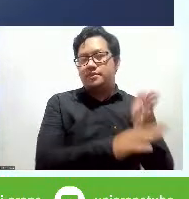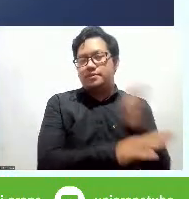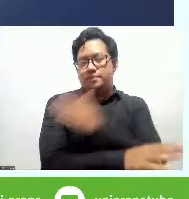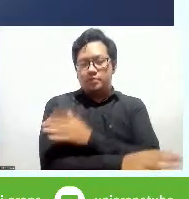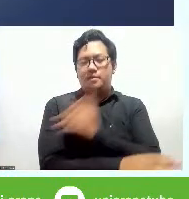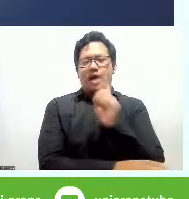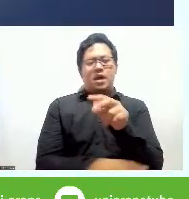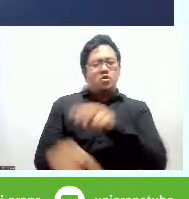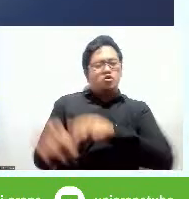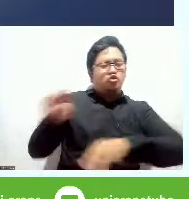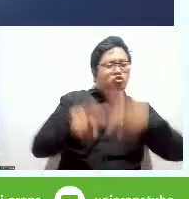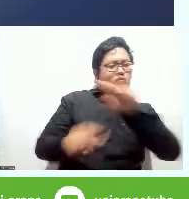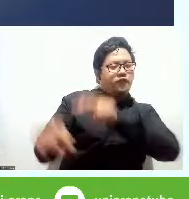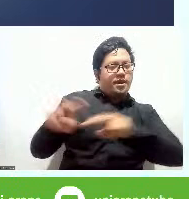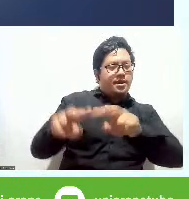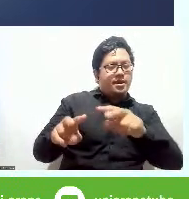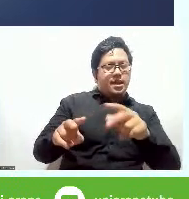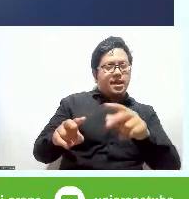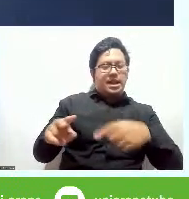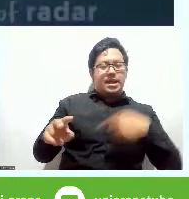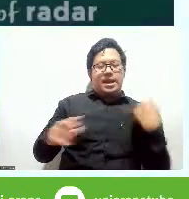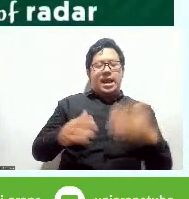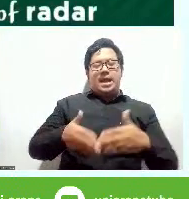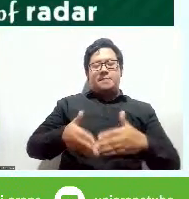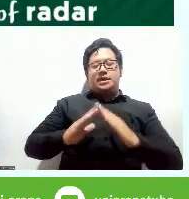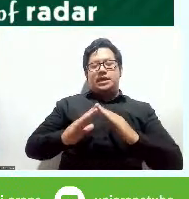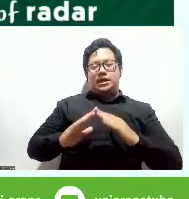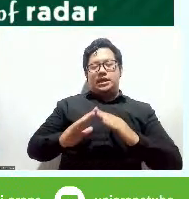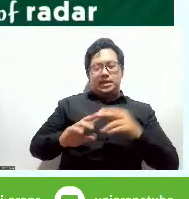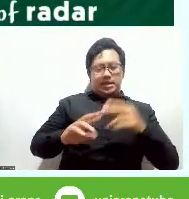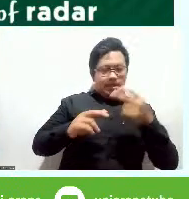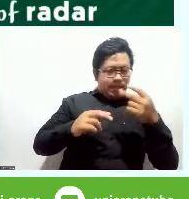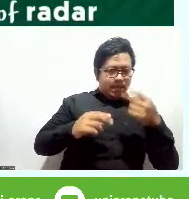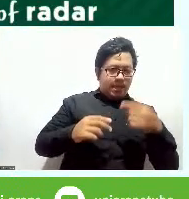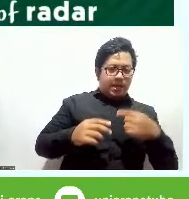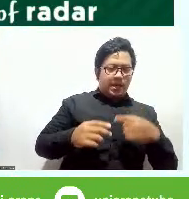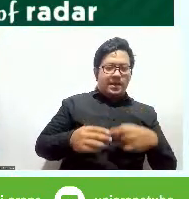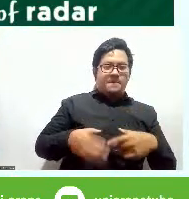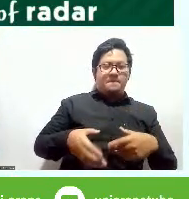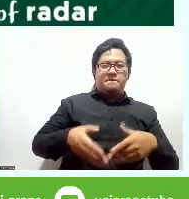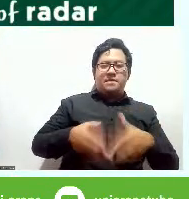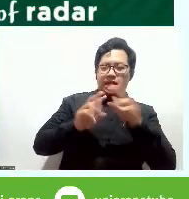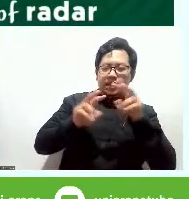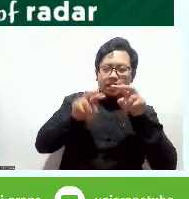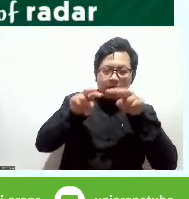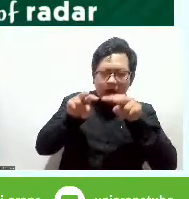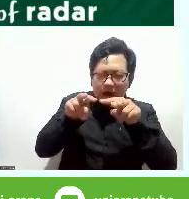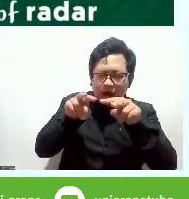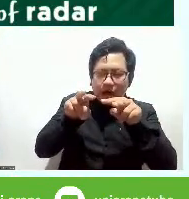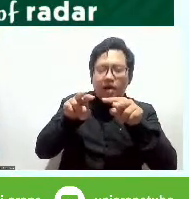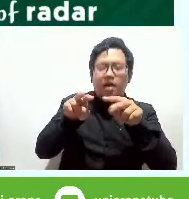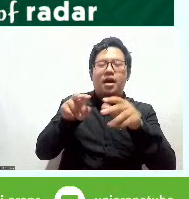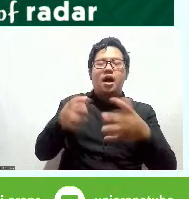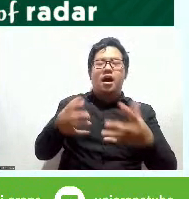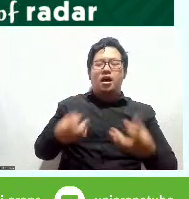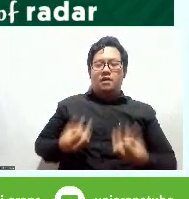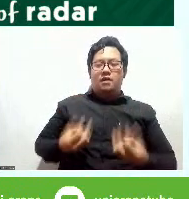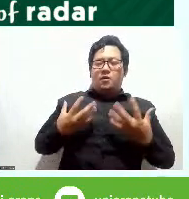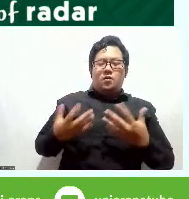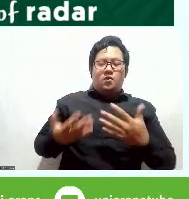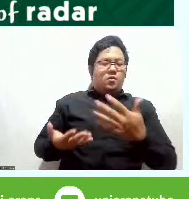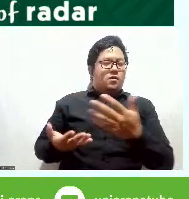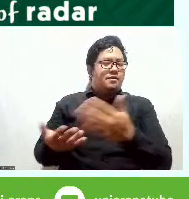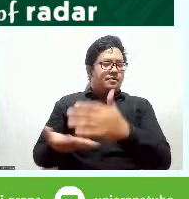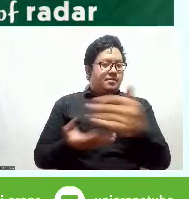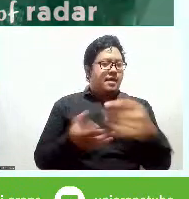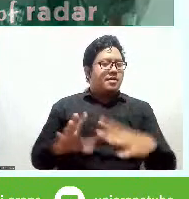yang para pendiri kami itu mengamati yang Hasilnya cukup mencengangkan minimal bagi para pendiri ini yang pertama